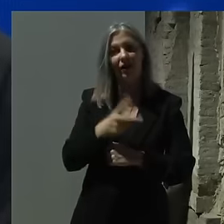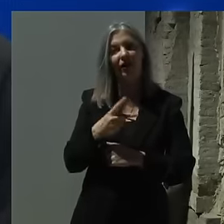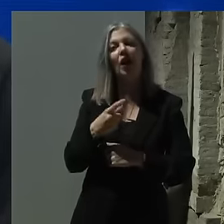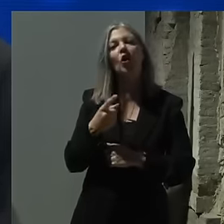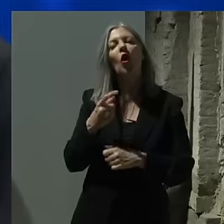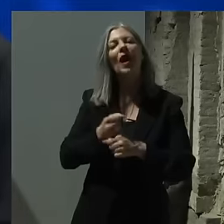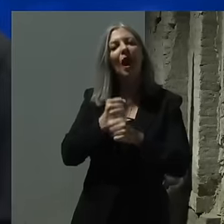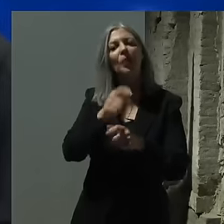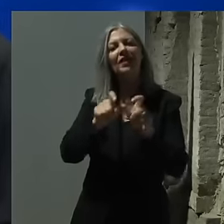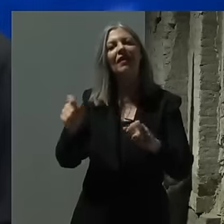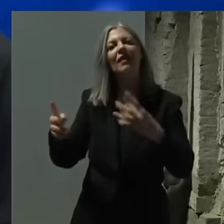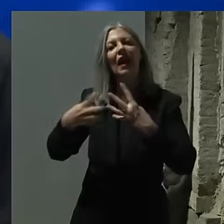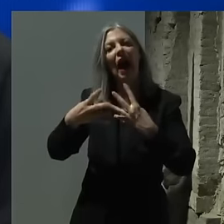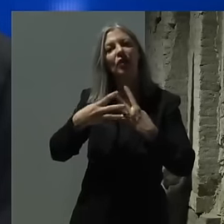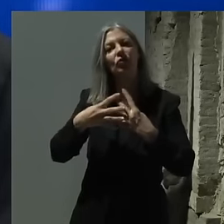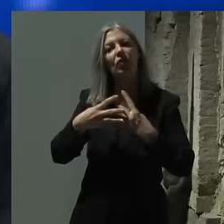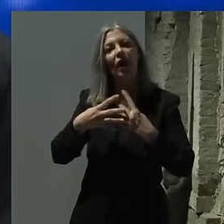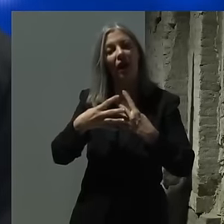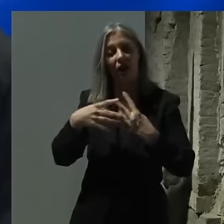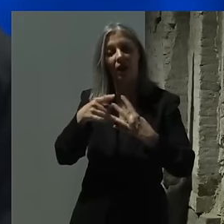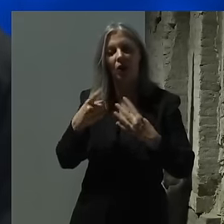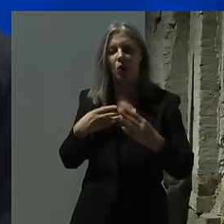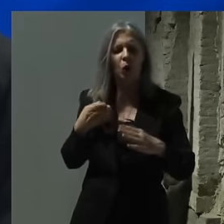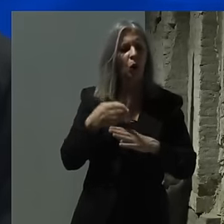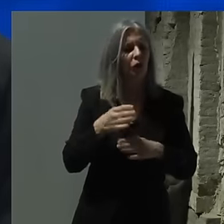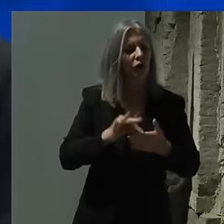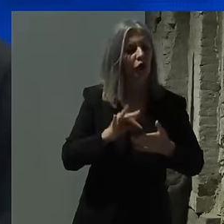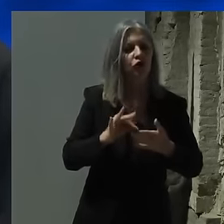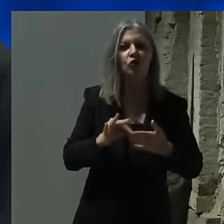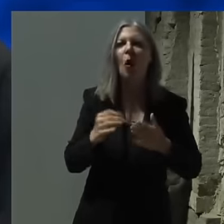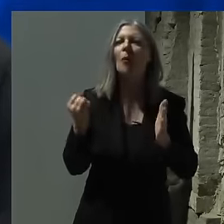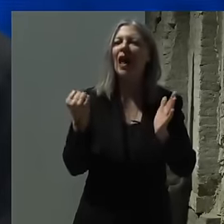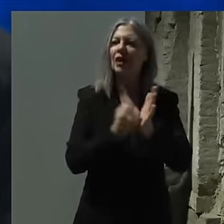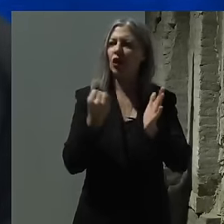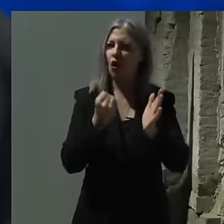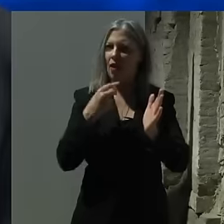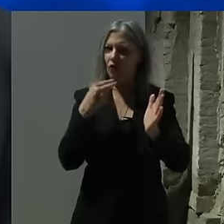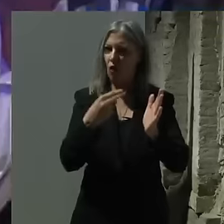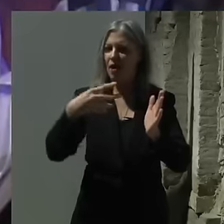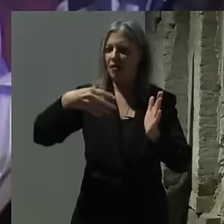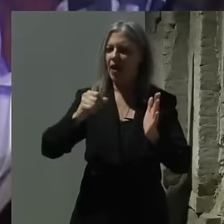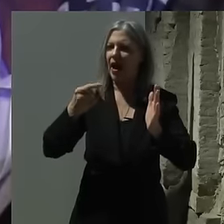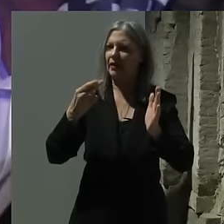carcerari. Si entra in un ufficio, è l'ufficio matricola, cosiddetto ufficio matricola,